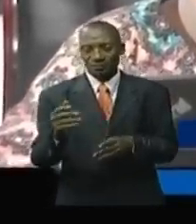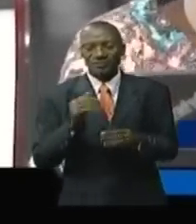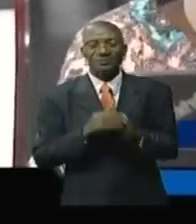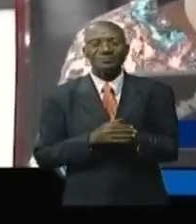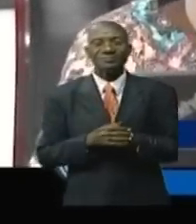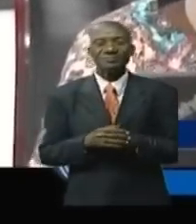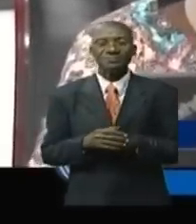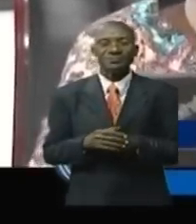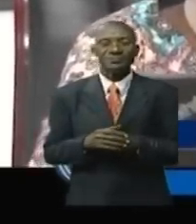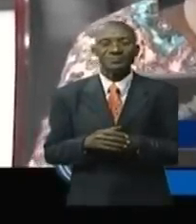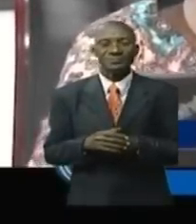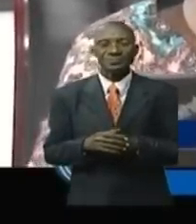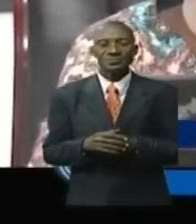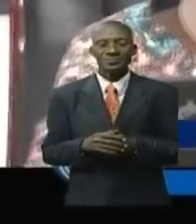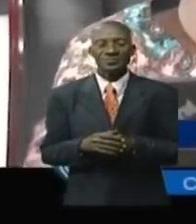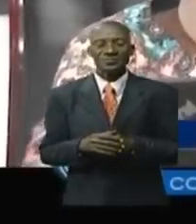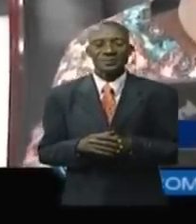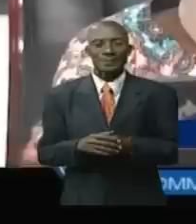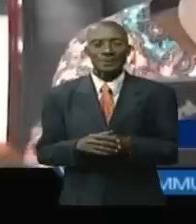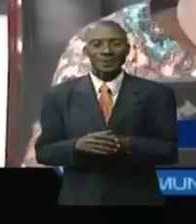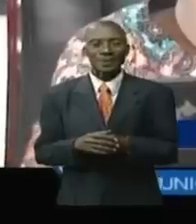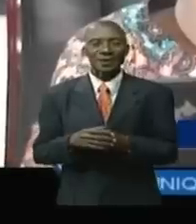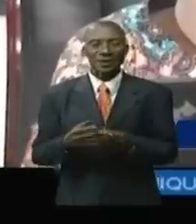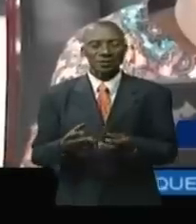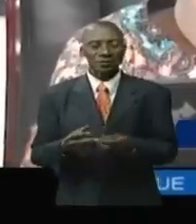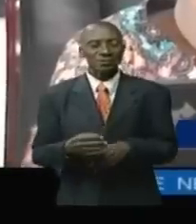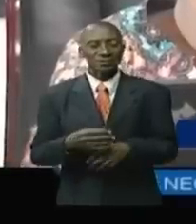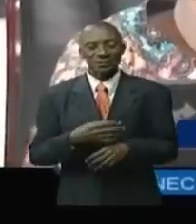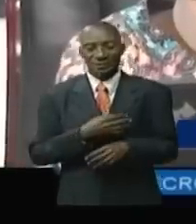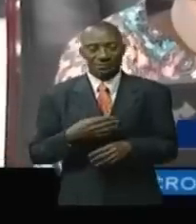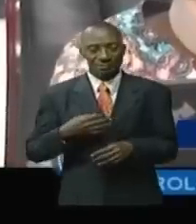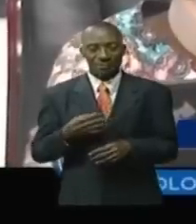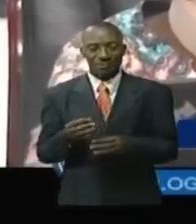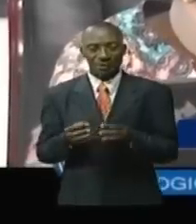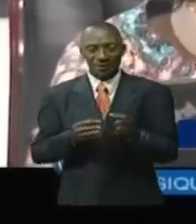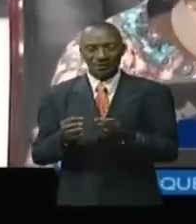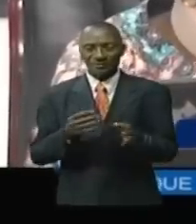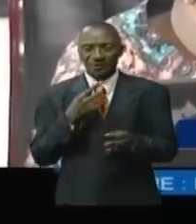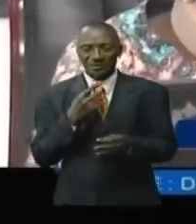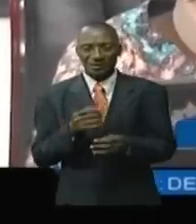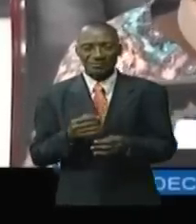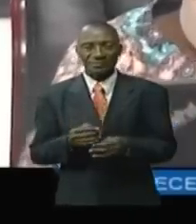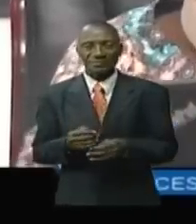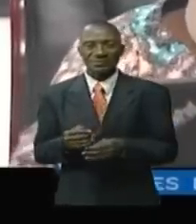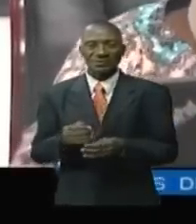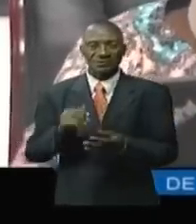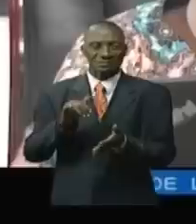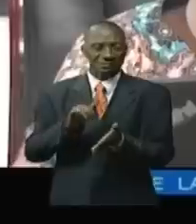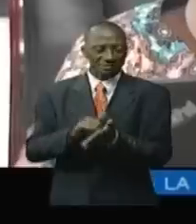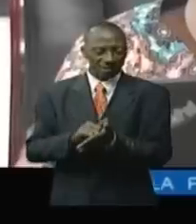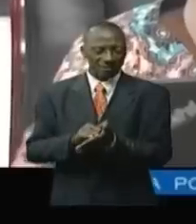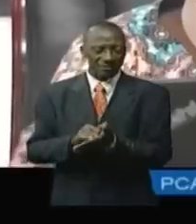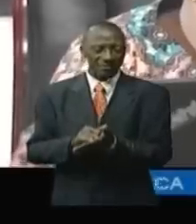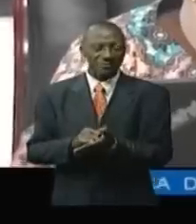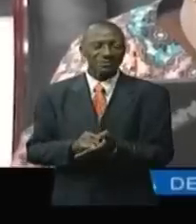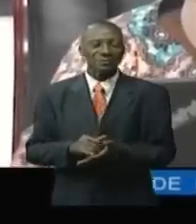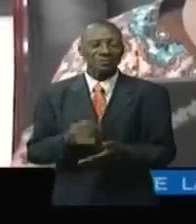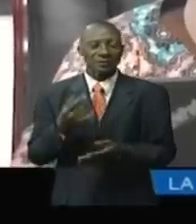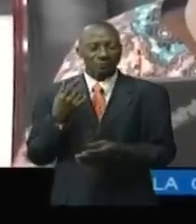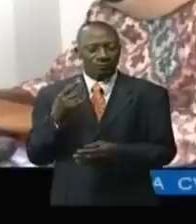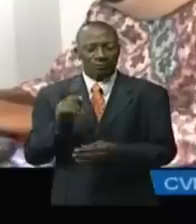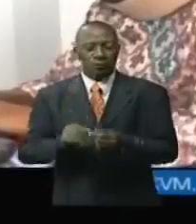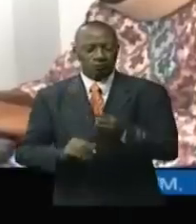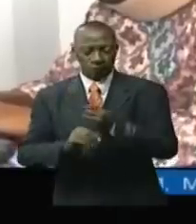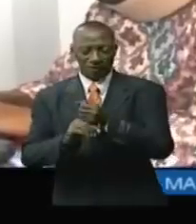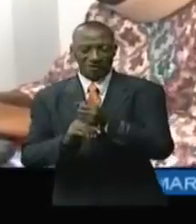attendu. Donc, ceci, dans un seul but, contribuer à la réduction de la mortalité, de la morbidité causée